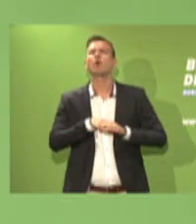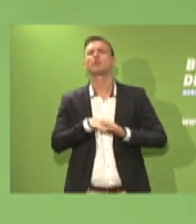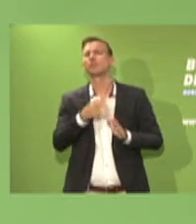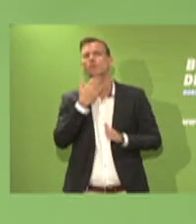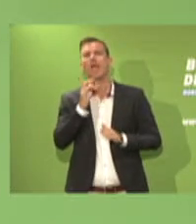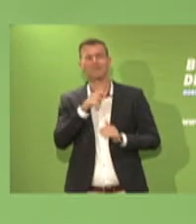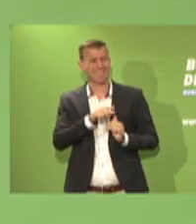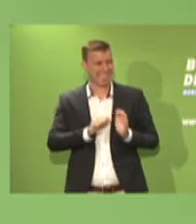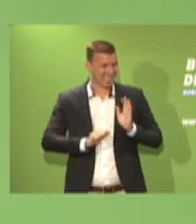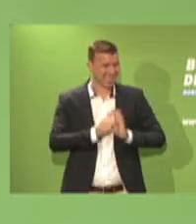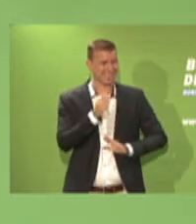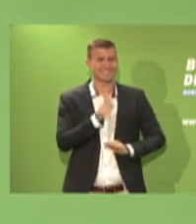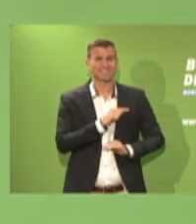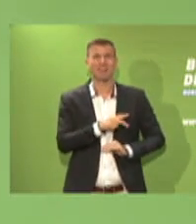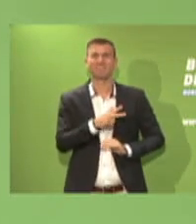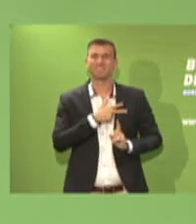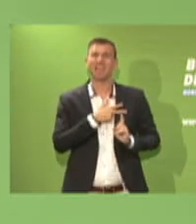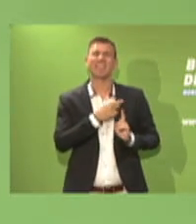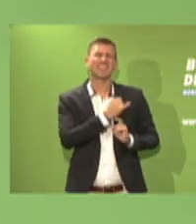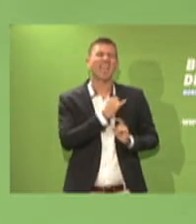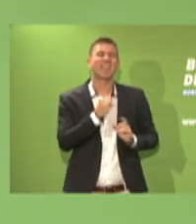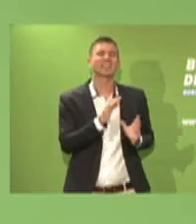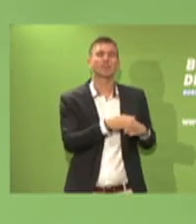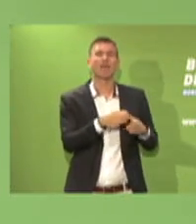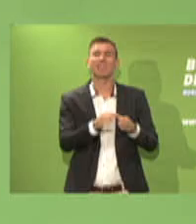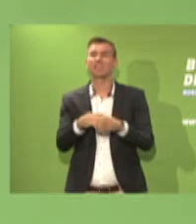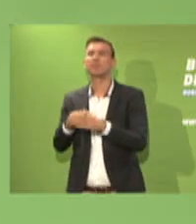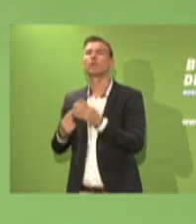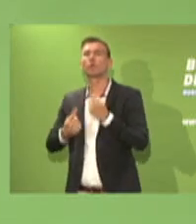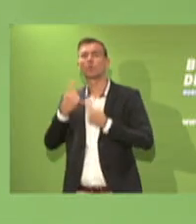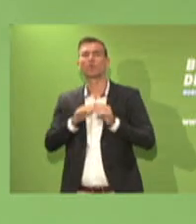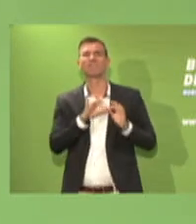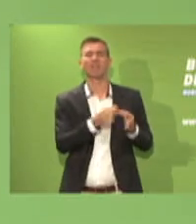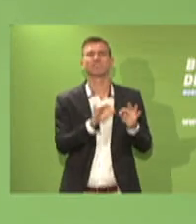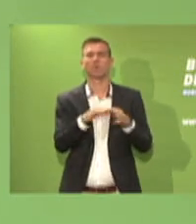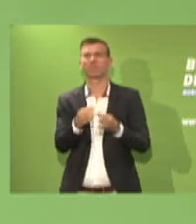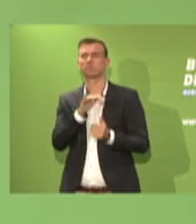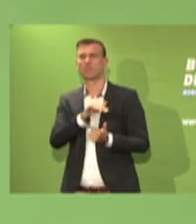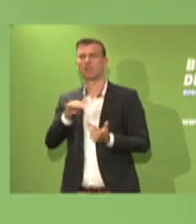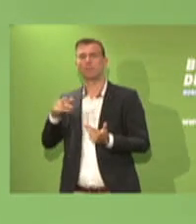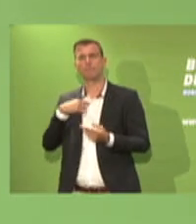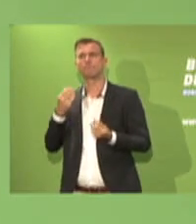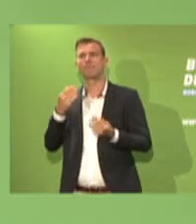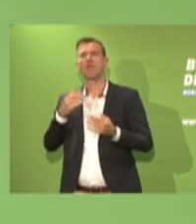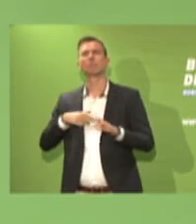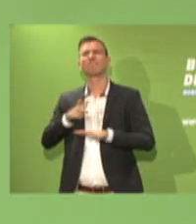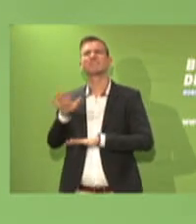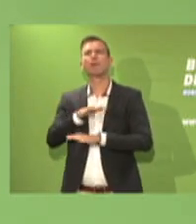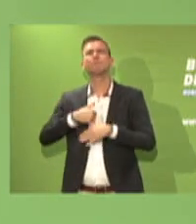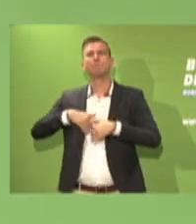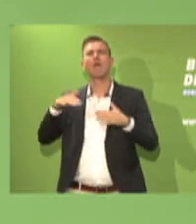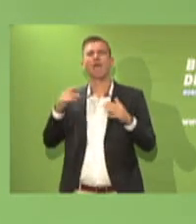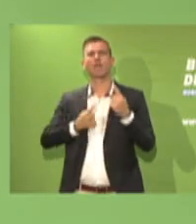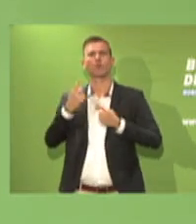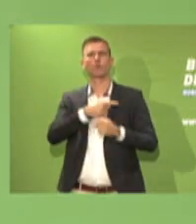zum ersten Mal wirklich überall in jeder Gemeinde grüne Fraktionen. Und das ist ein Trend, den wir beobachten, das Land wird grüner und deswegen ist es sehr